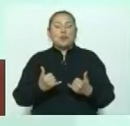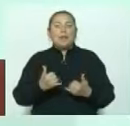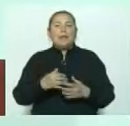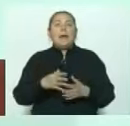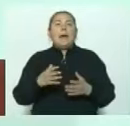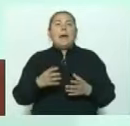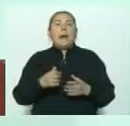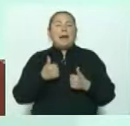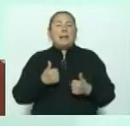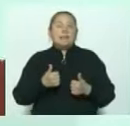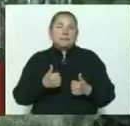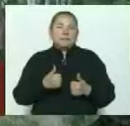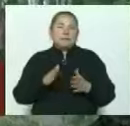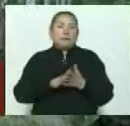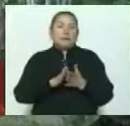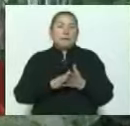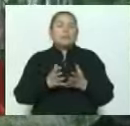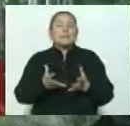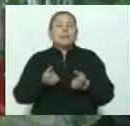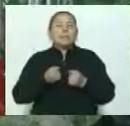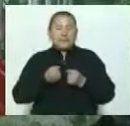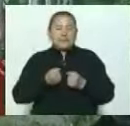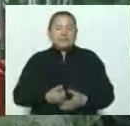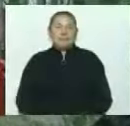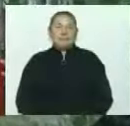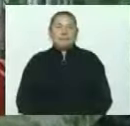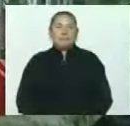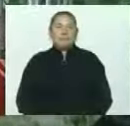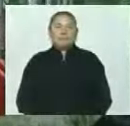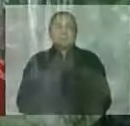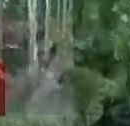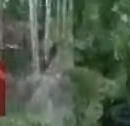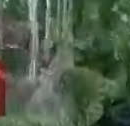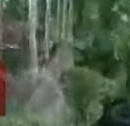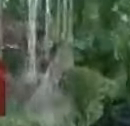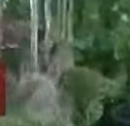тарапынан алғыс хаттармен марапатталды. Майра Болжанова, Саламат Қайыпов, Дидар.